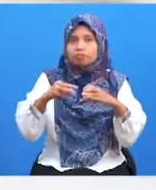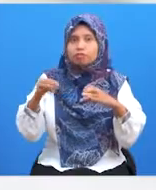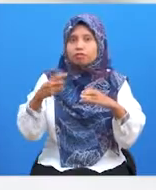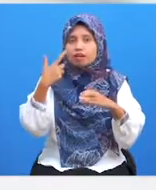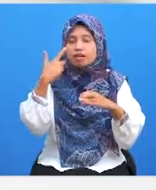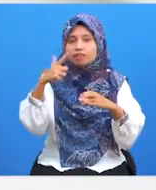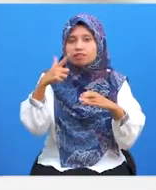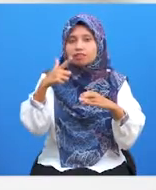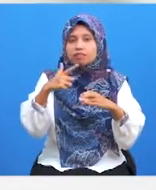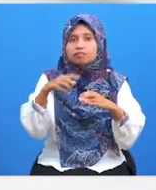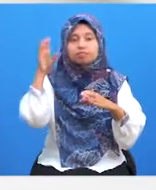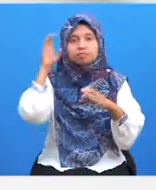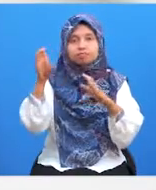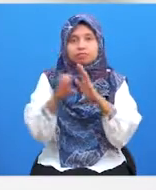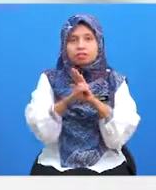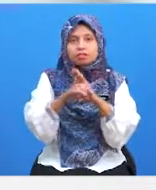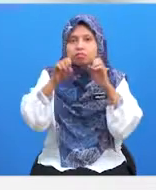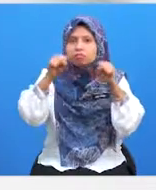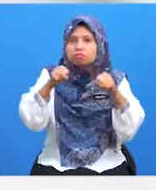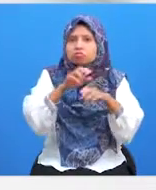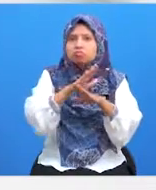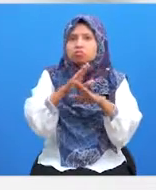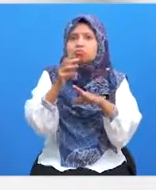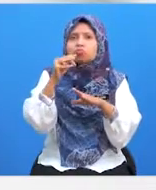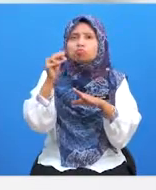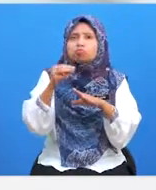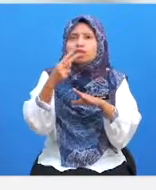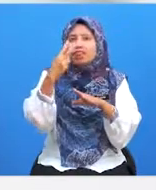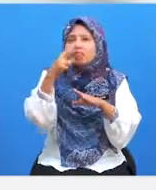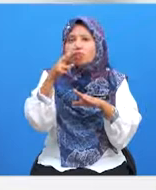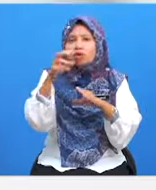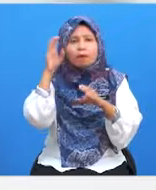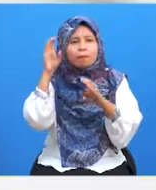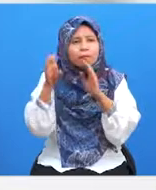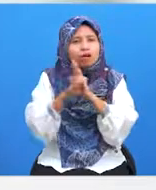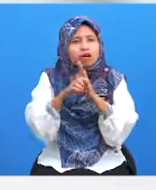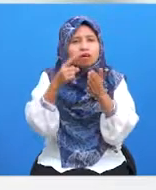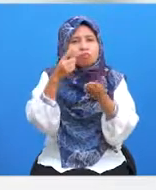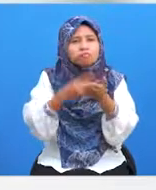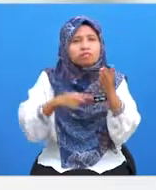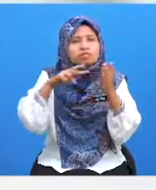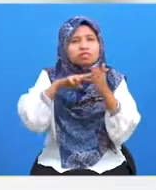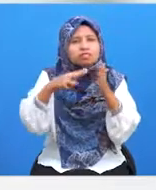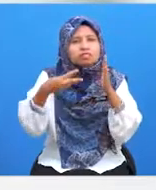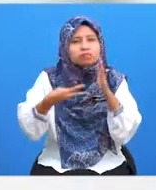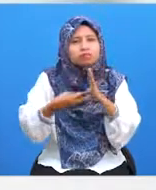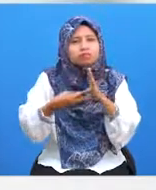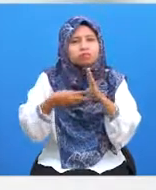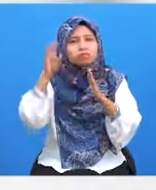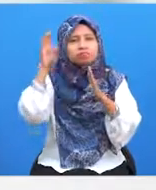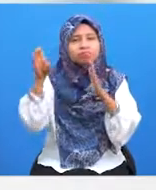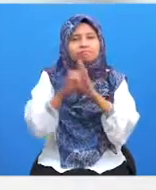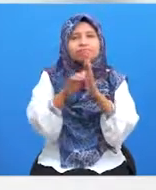lihat gambar diskrit boleh tak murid-murid Terjemahkan Apakah maksud kesirat disebalik